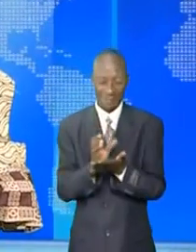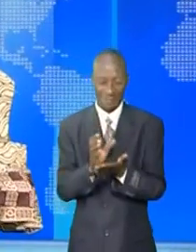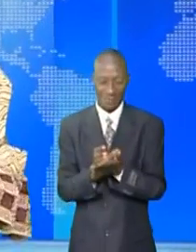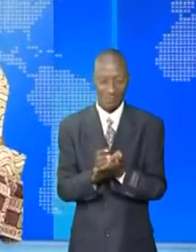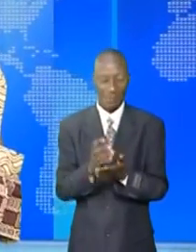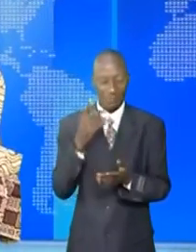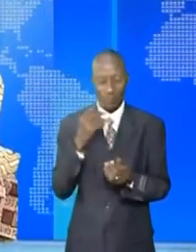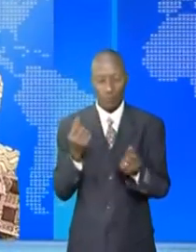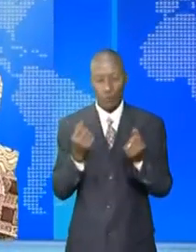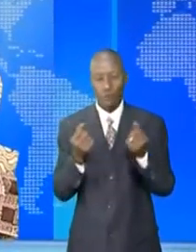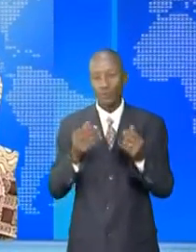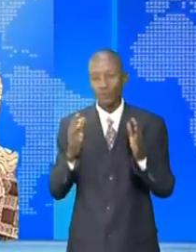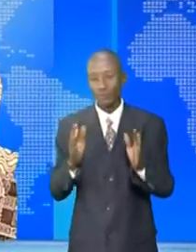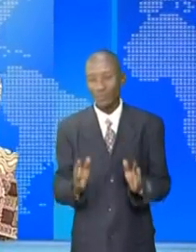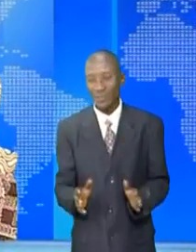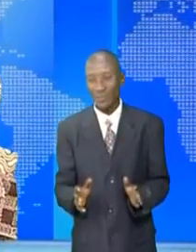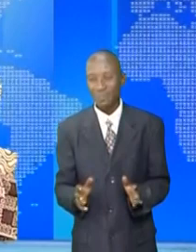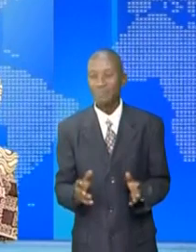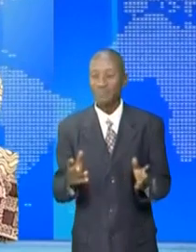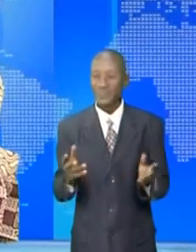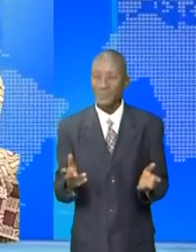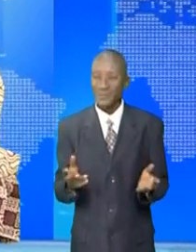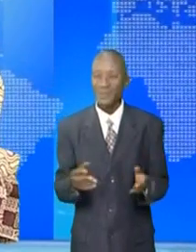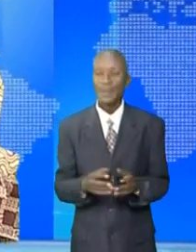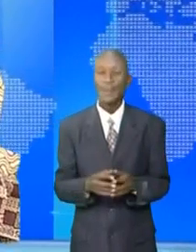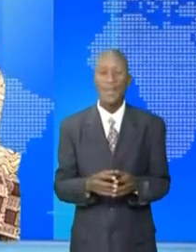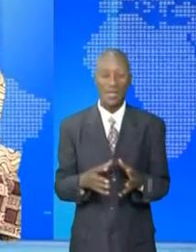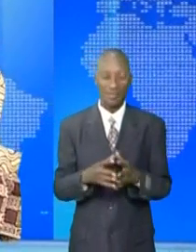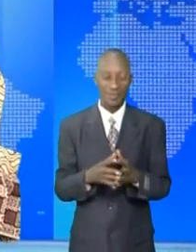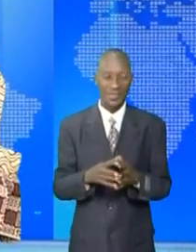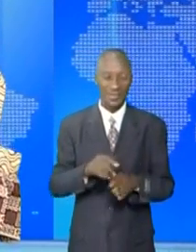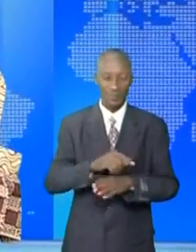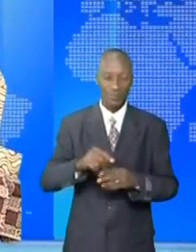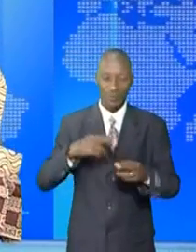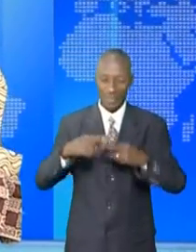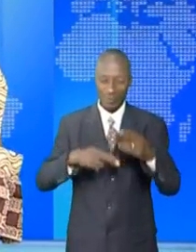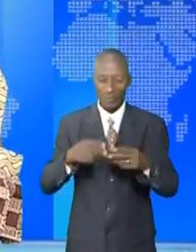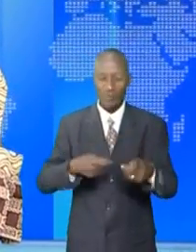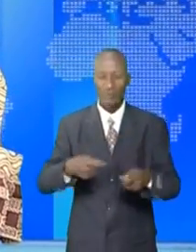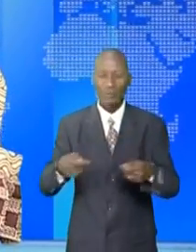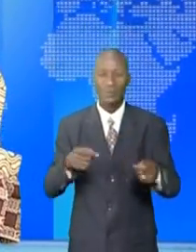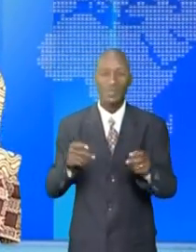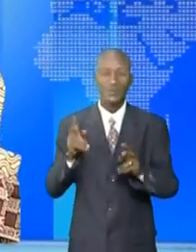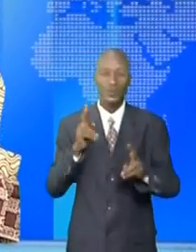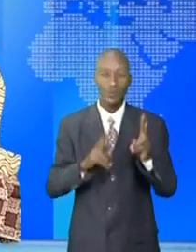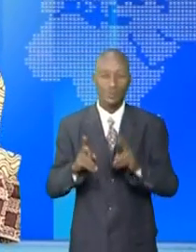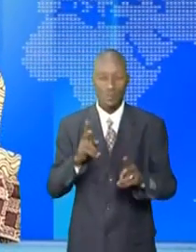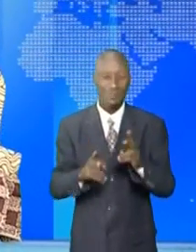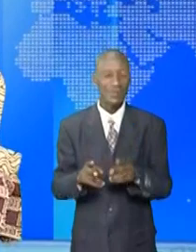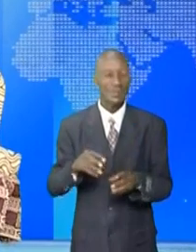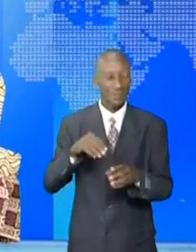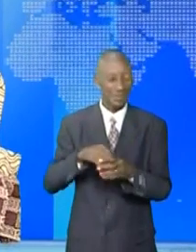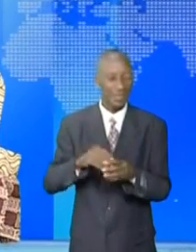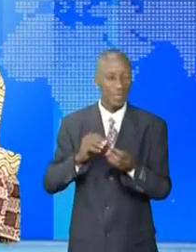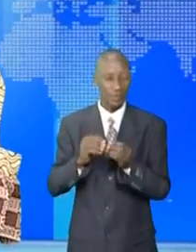non-objections à nous de l'autorité de régulation des marchés publics contenue dans sa lettre numéro 315